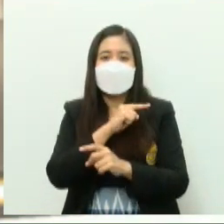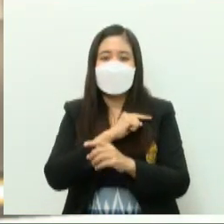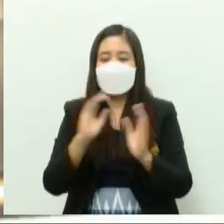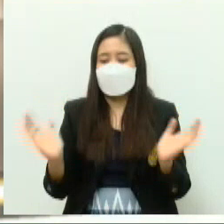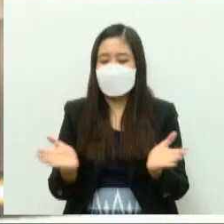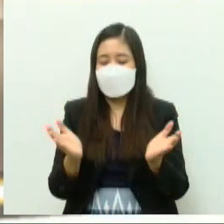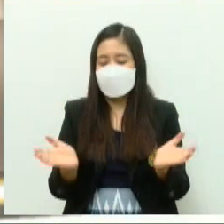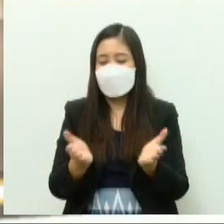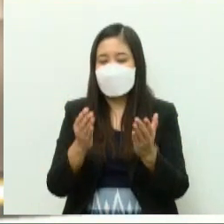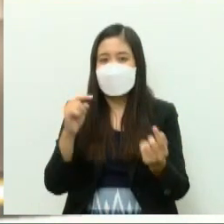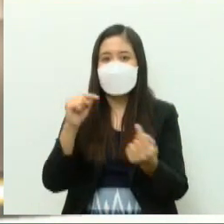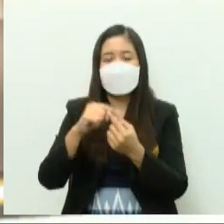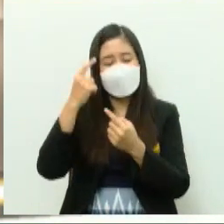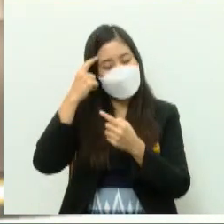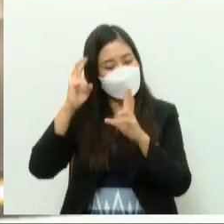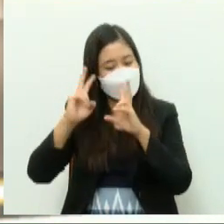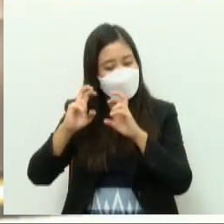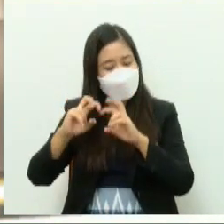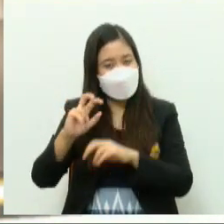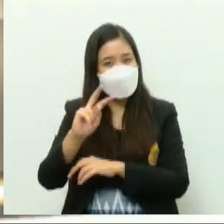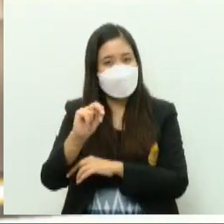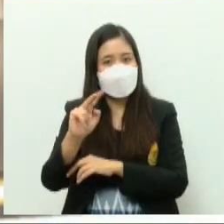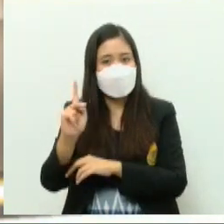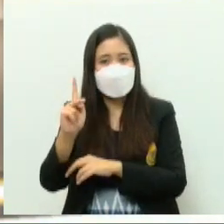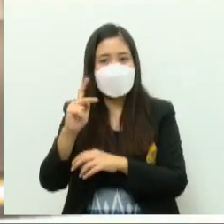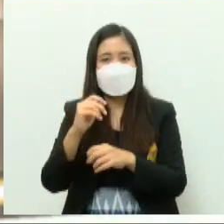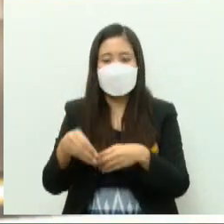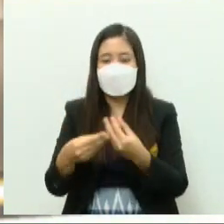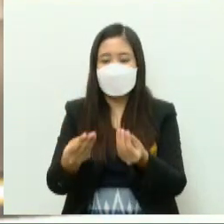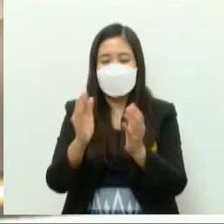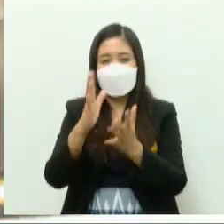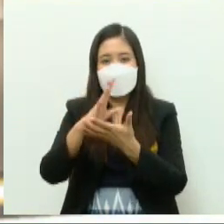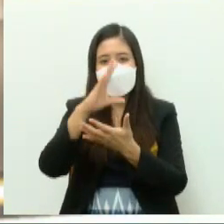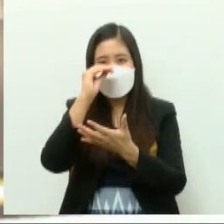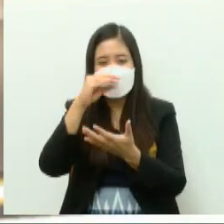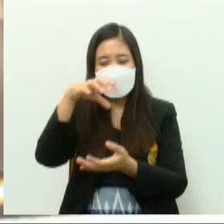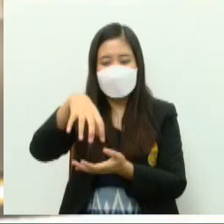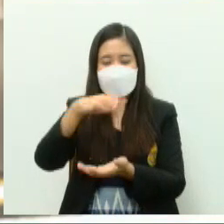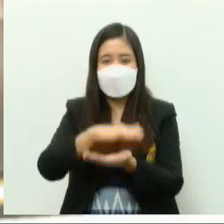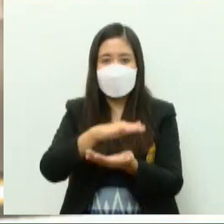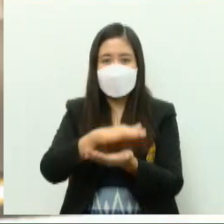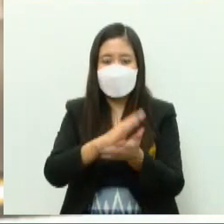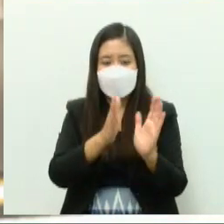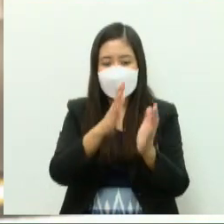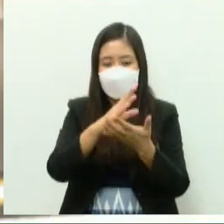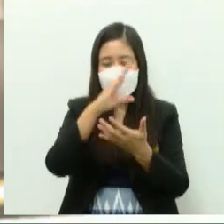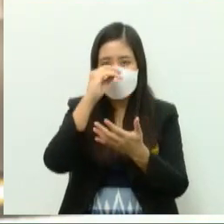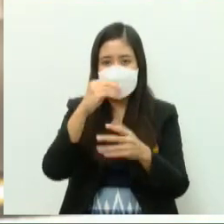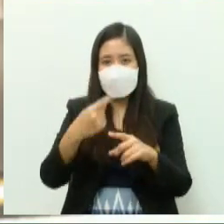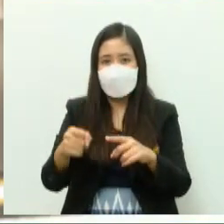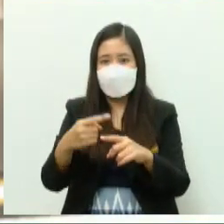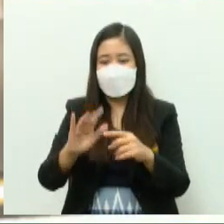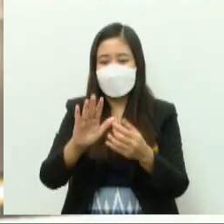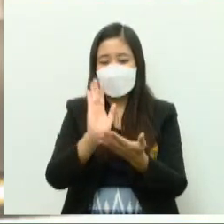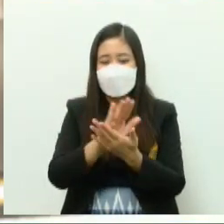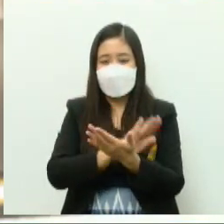สนุนและคิดค้นนวัตกรรมเพื่อให้สถานศึกษาก็ดีเพื่อให้โรงเรียนต่างๆที่อยู่ในแต่ละภูมิภา